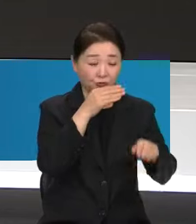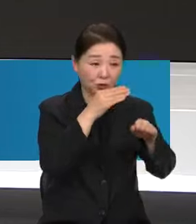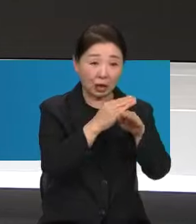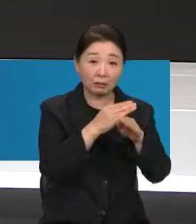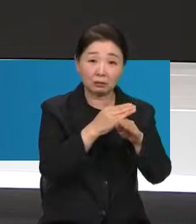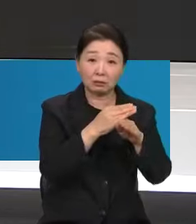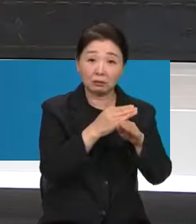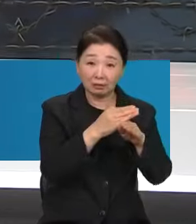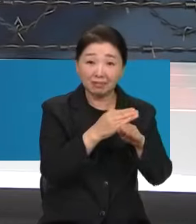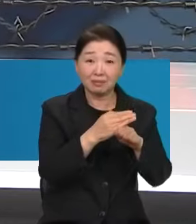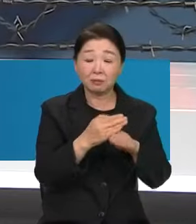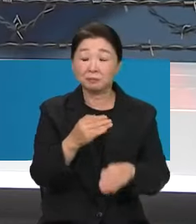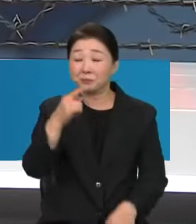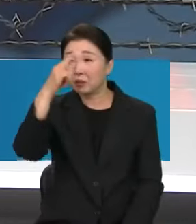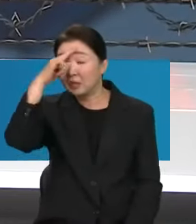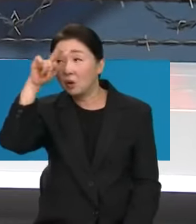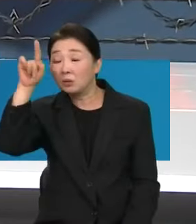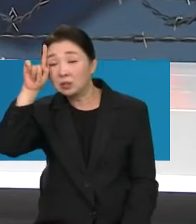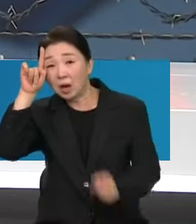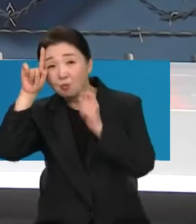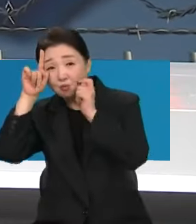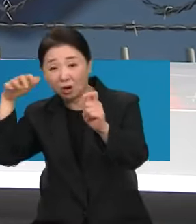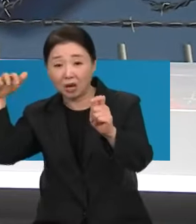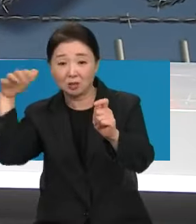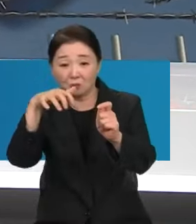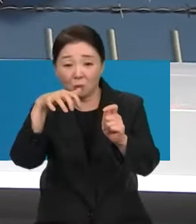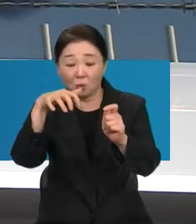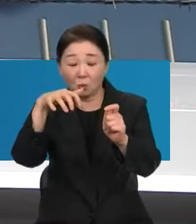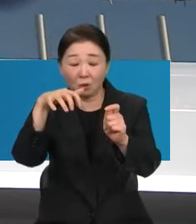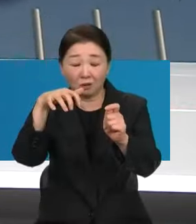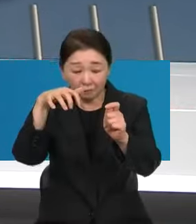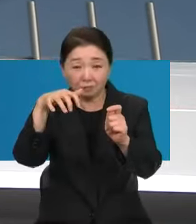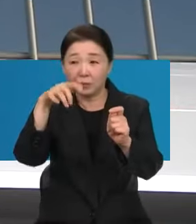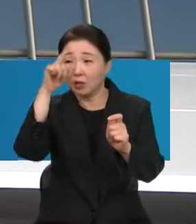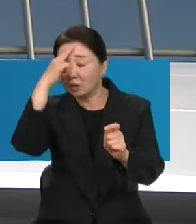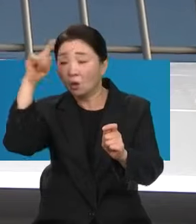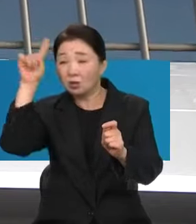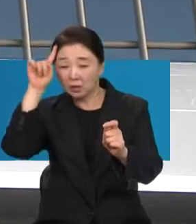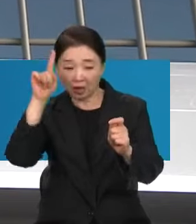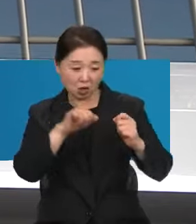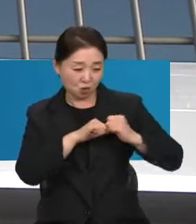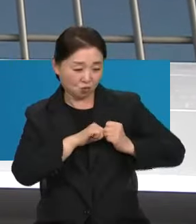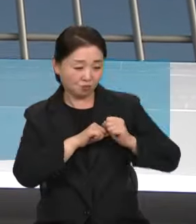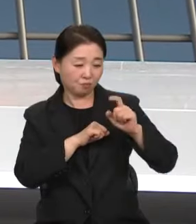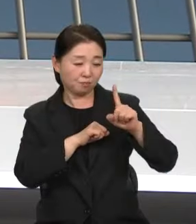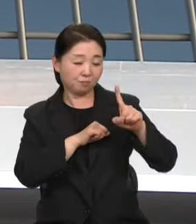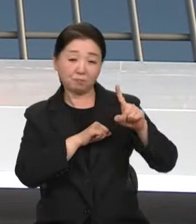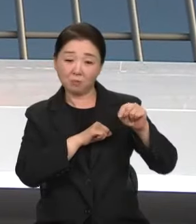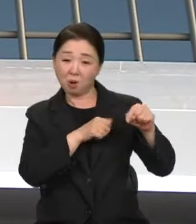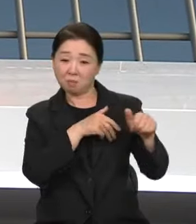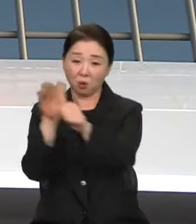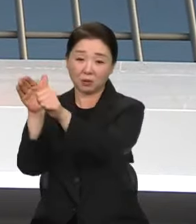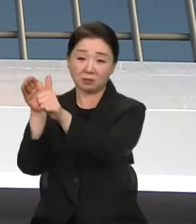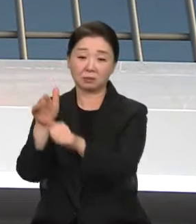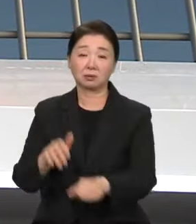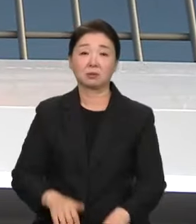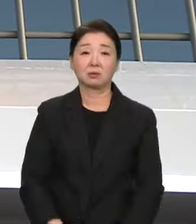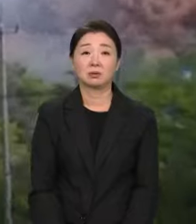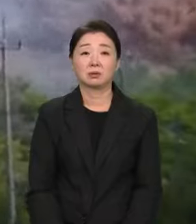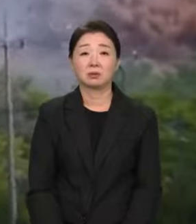북한이 우크라이나를 침공한 러시아에 최대 1만 명의 군인을 파병했다는 보도도 나왔습니다. 윤세민아 기자입니다.